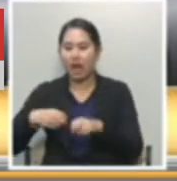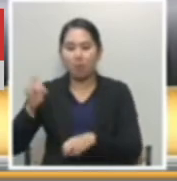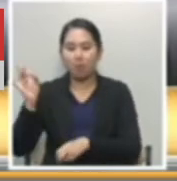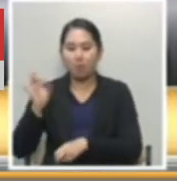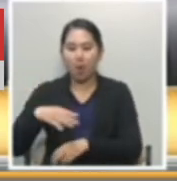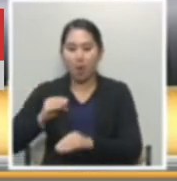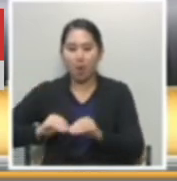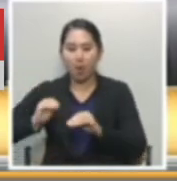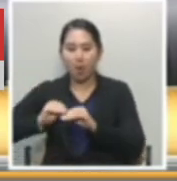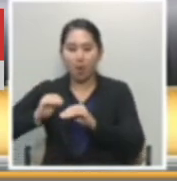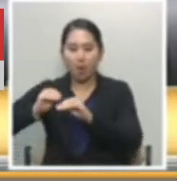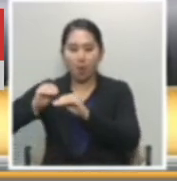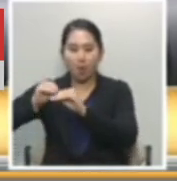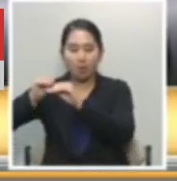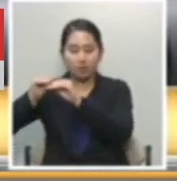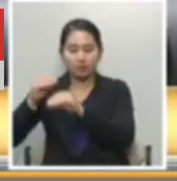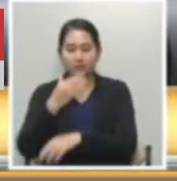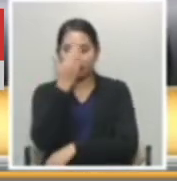ๆครับ